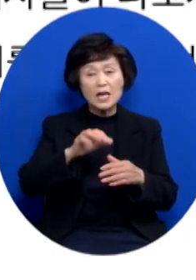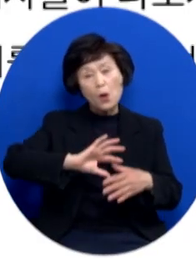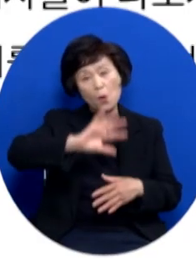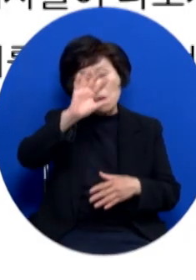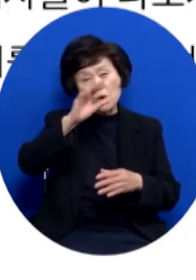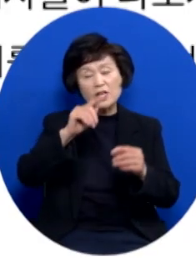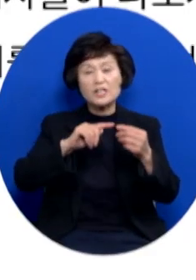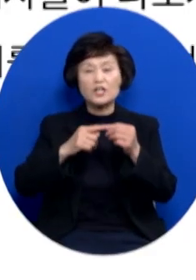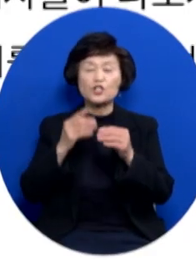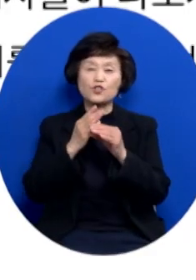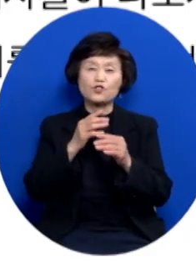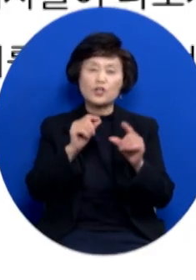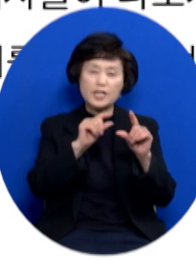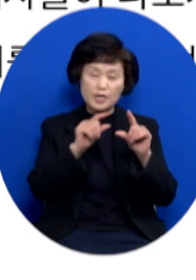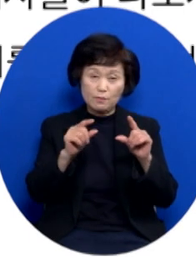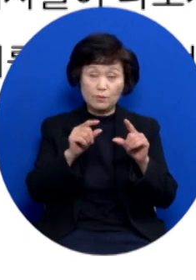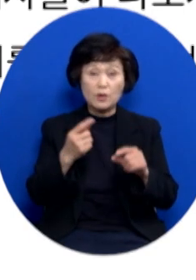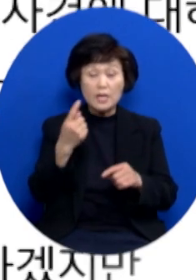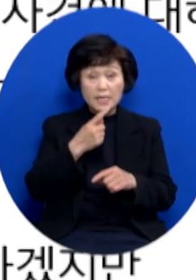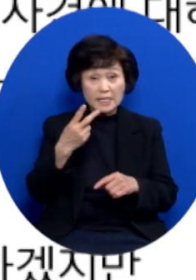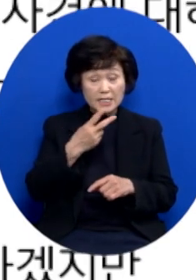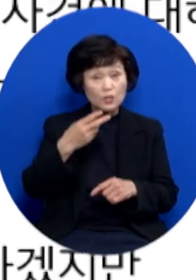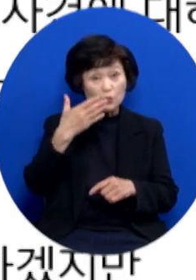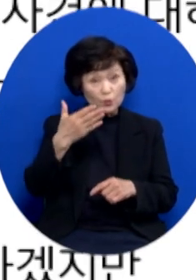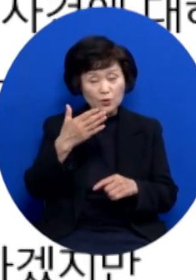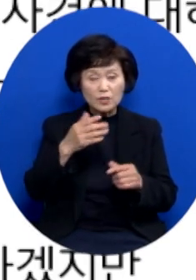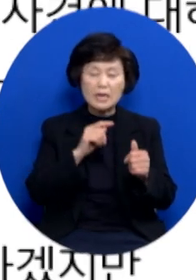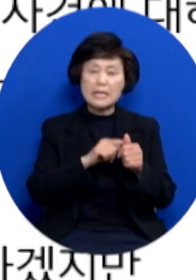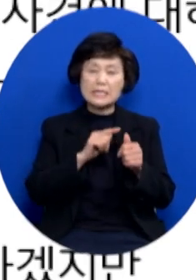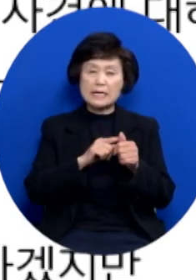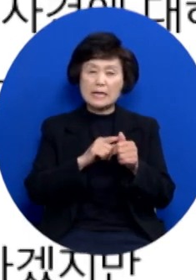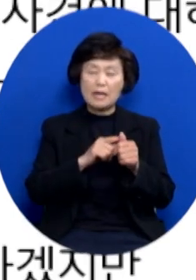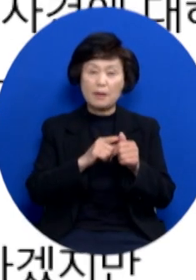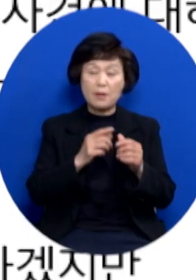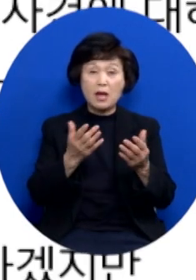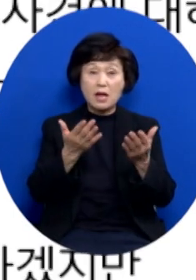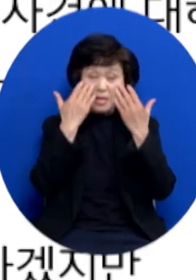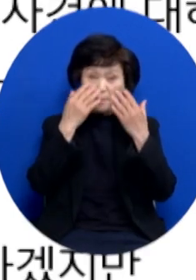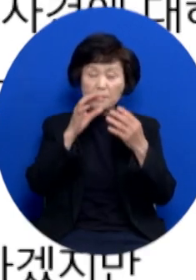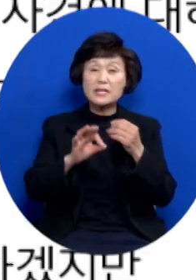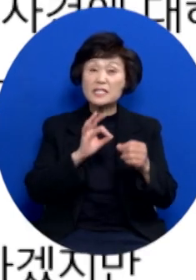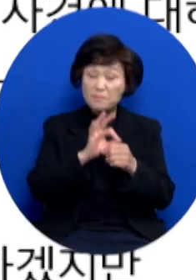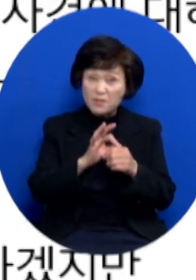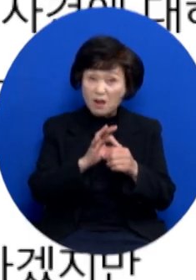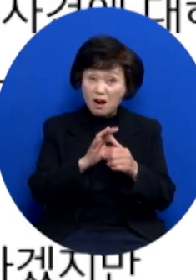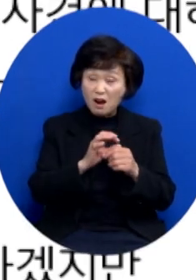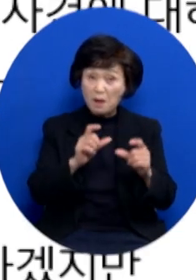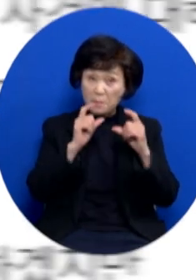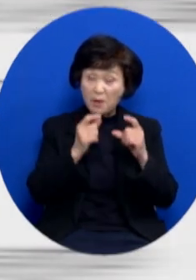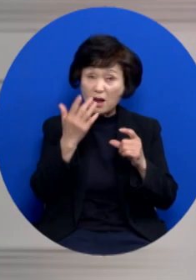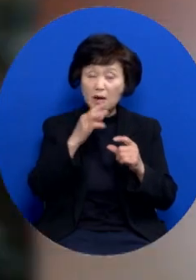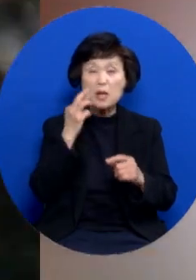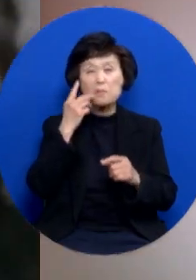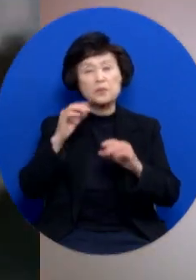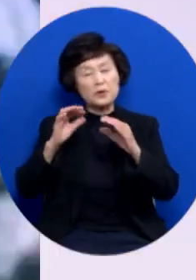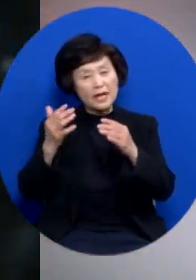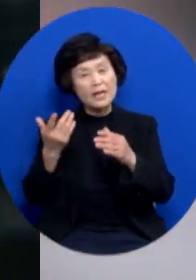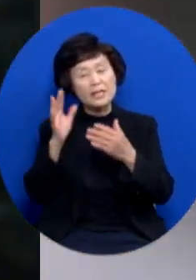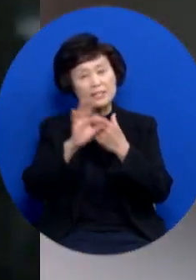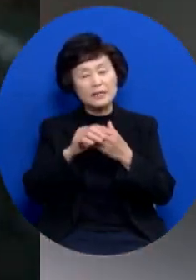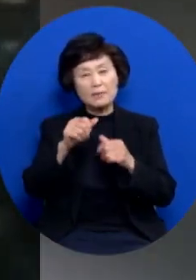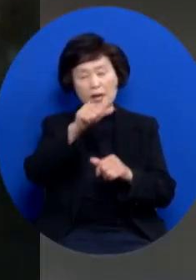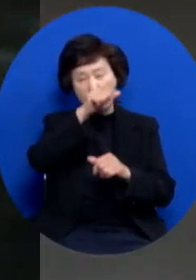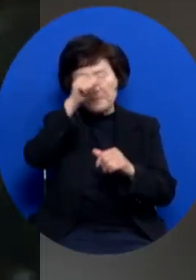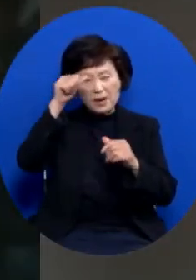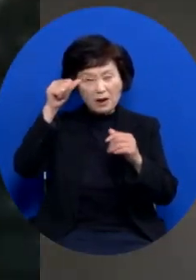이어 2009년 정명석이 10년형 받은 사건은 미국이었으면 종신형을 선고받았을 일이라고 주장했습니다.